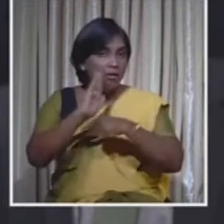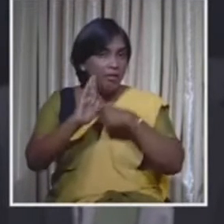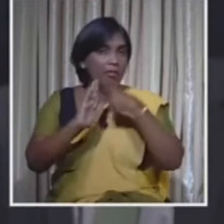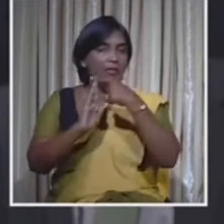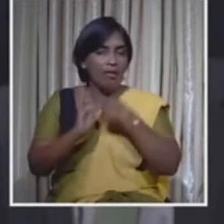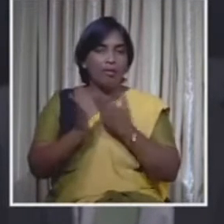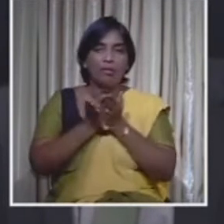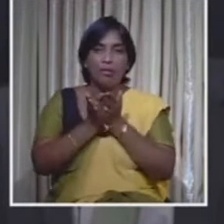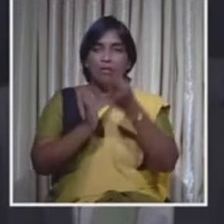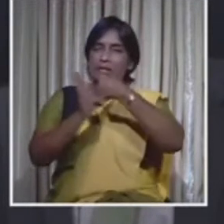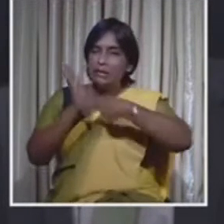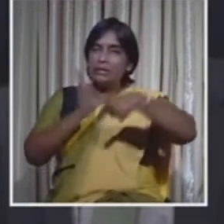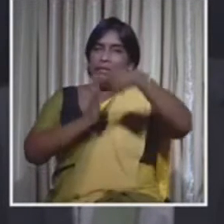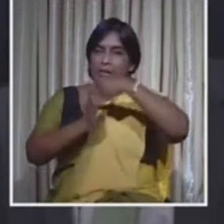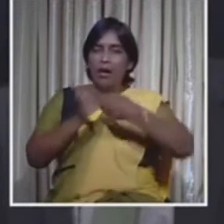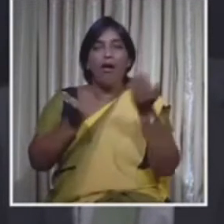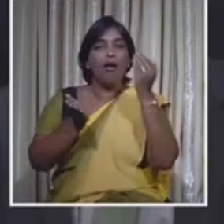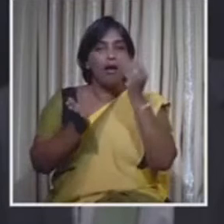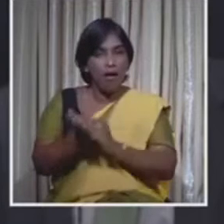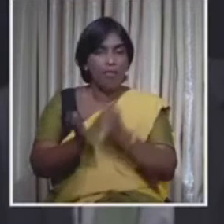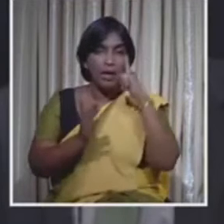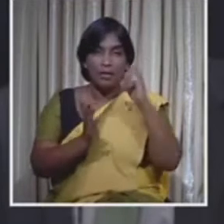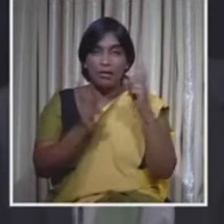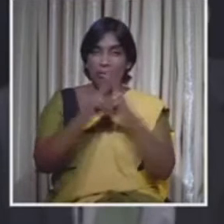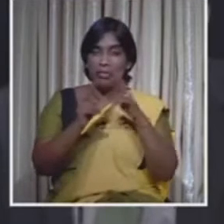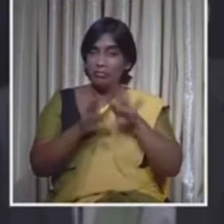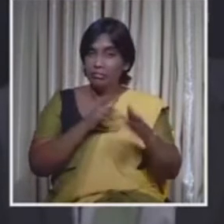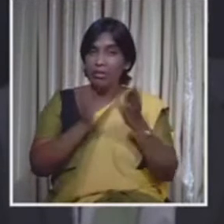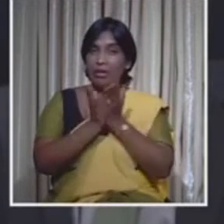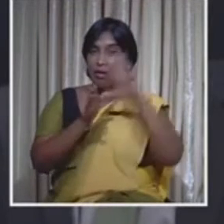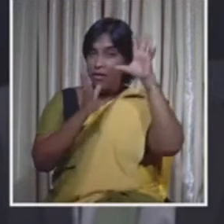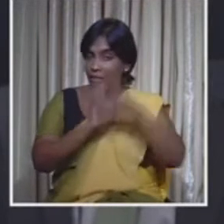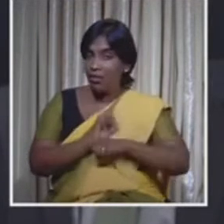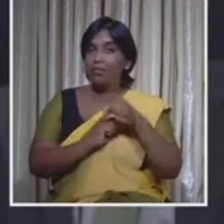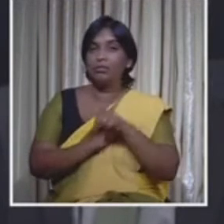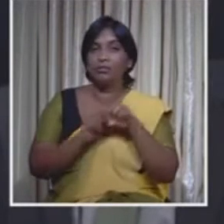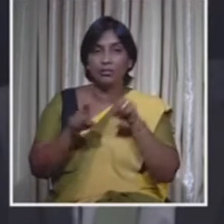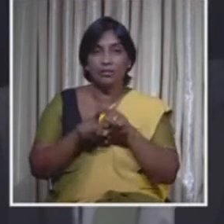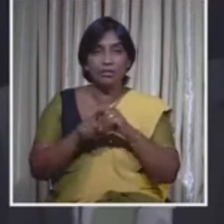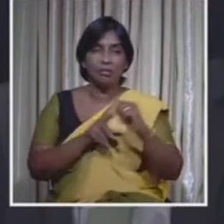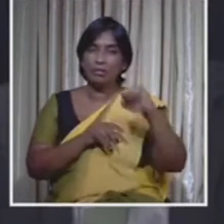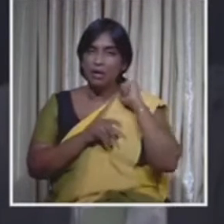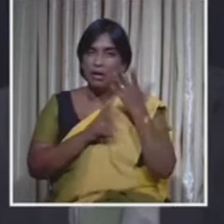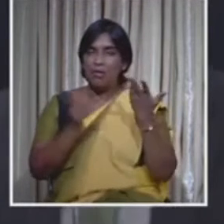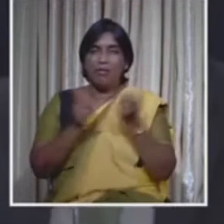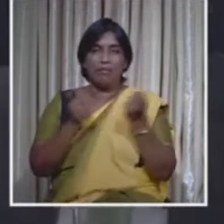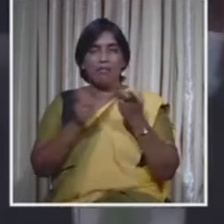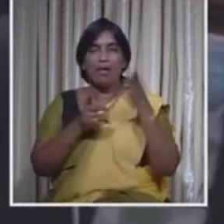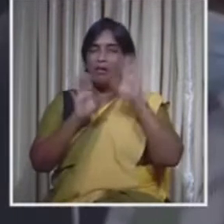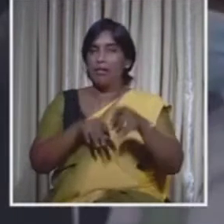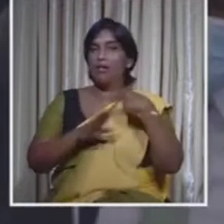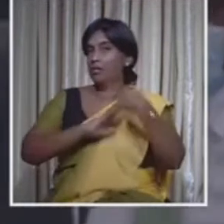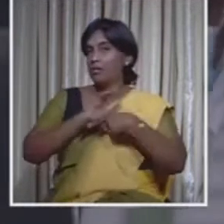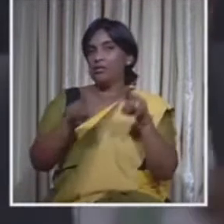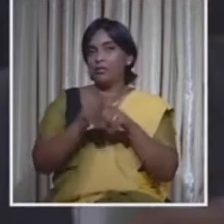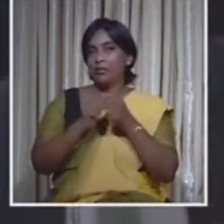මේව ගිහිල්ලා ගිහිල්ලා ආයිතේ චීන අසූචි ටික ලංකාවට ගන්න එතනට කොන්ද පණ නැතිකමට තපම්නාසේලගේ රටක් විදියට